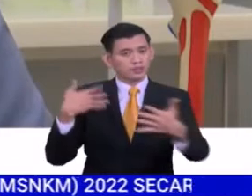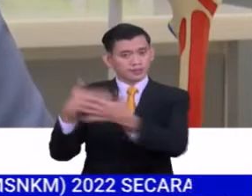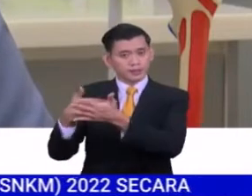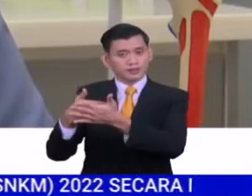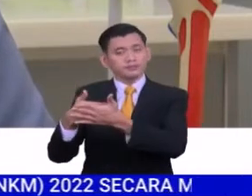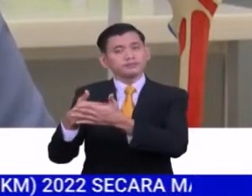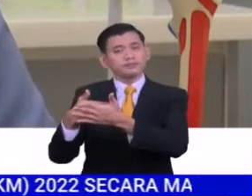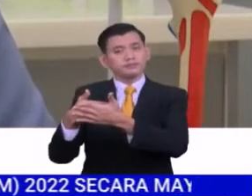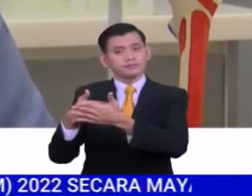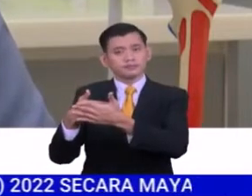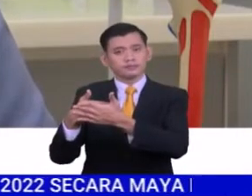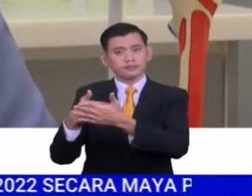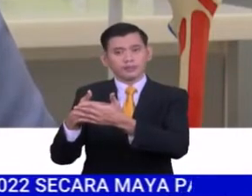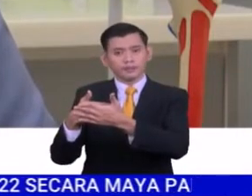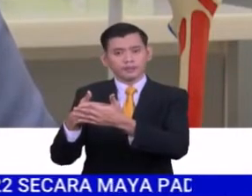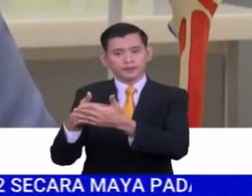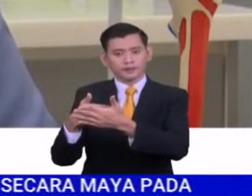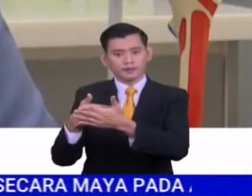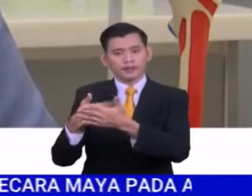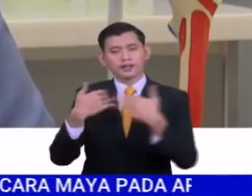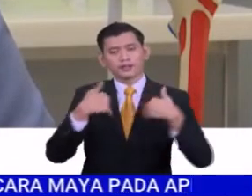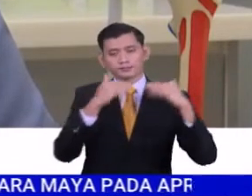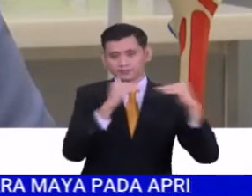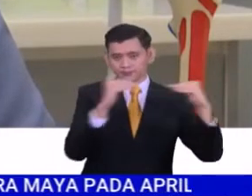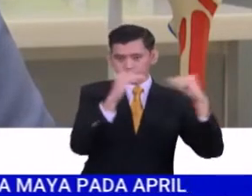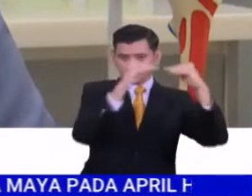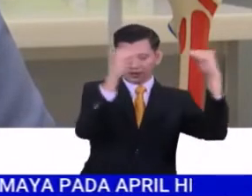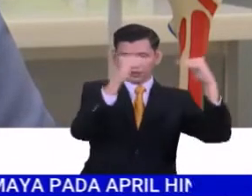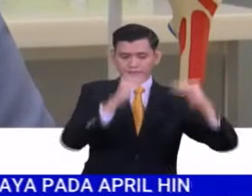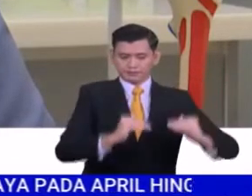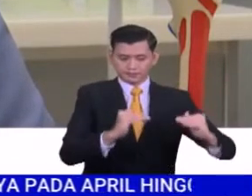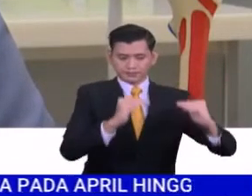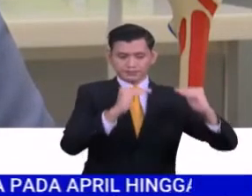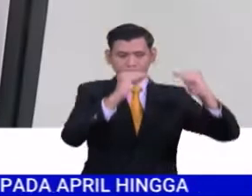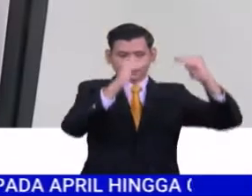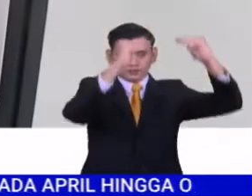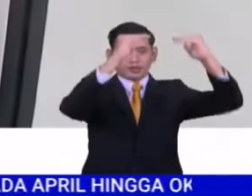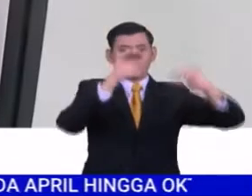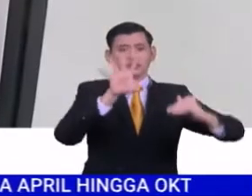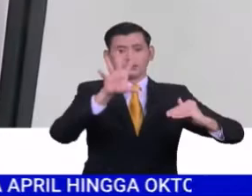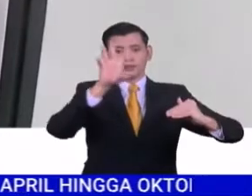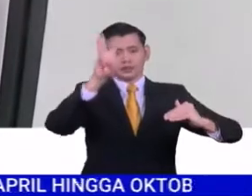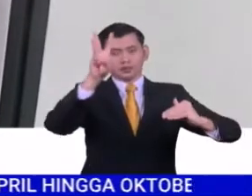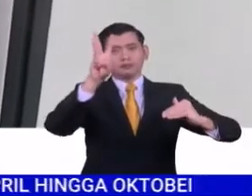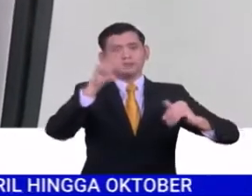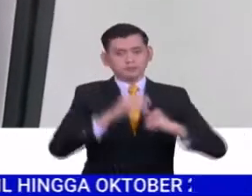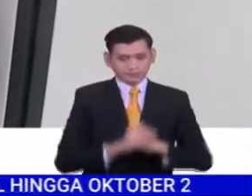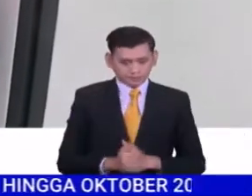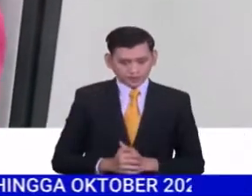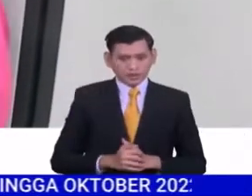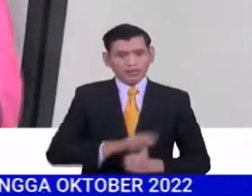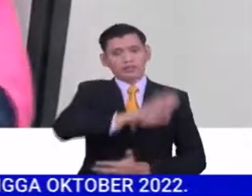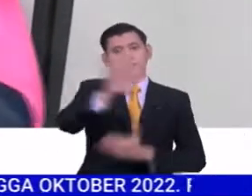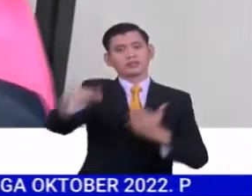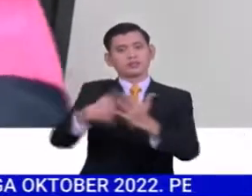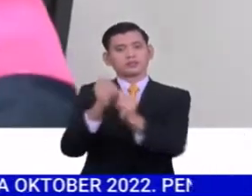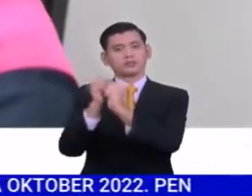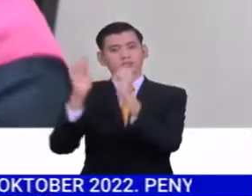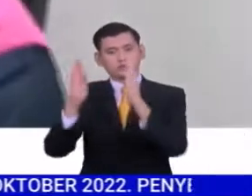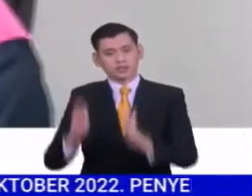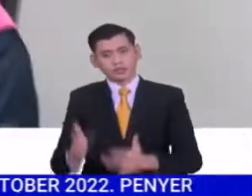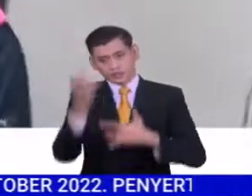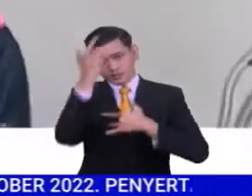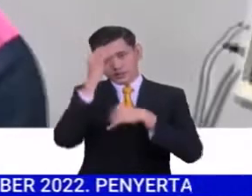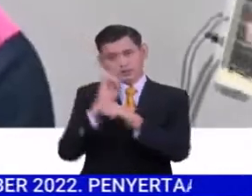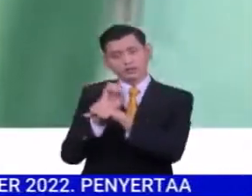sampailah kita ada beberapa fasa, sampailah fasa kelima ke enam. Menurutnya, setakat ini kesemua atlet negara yang